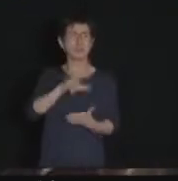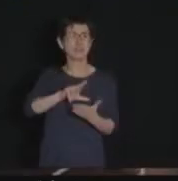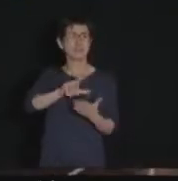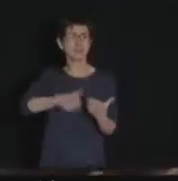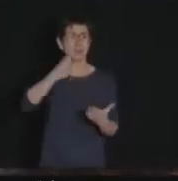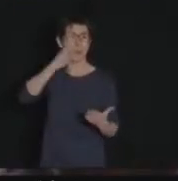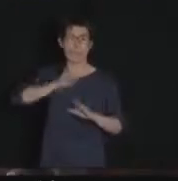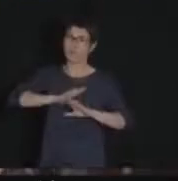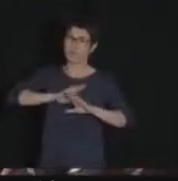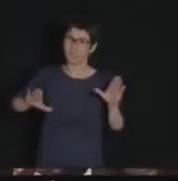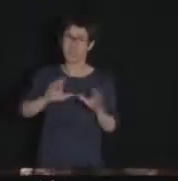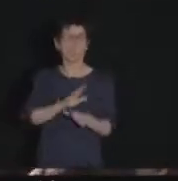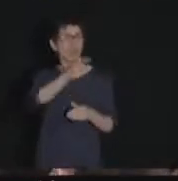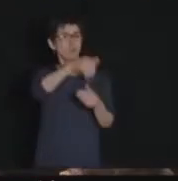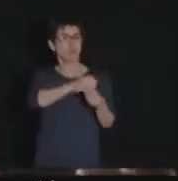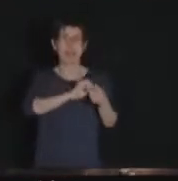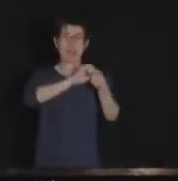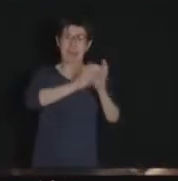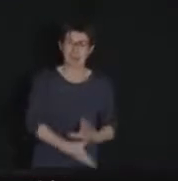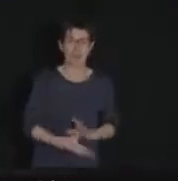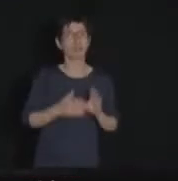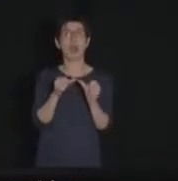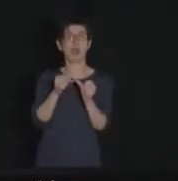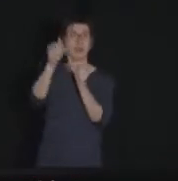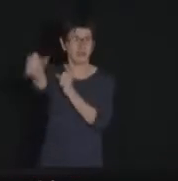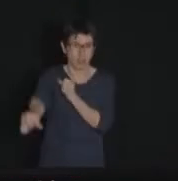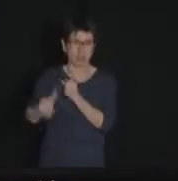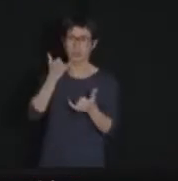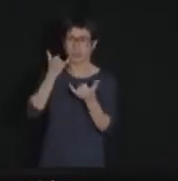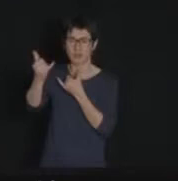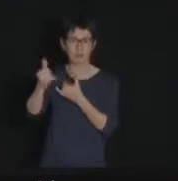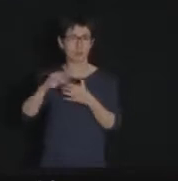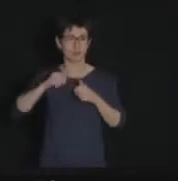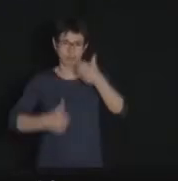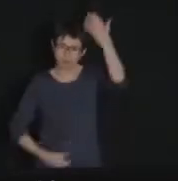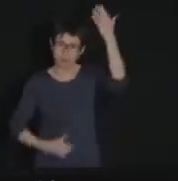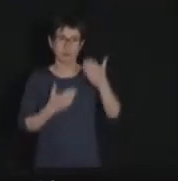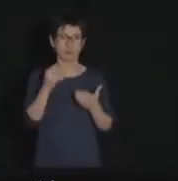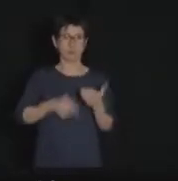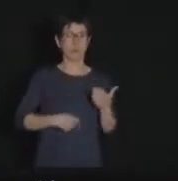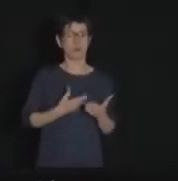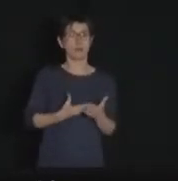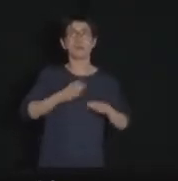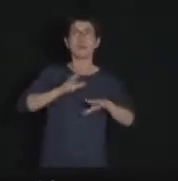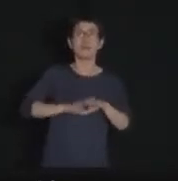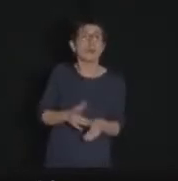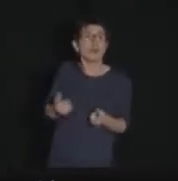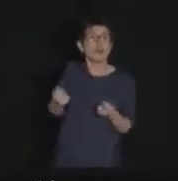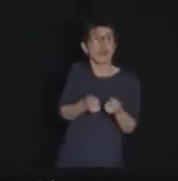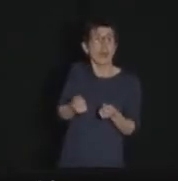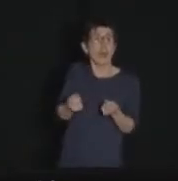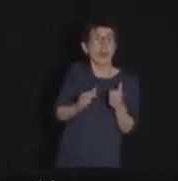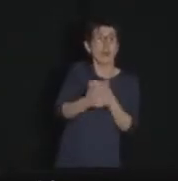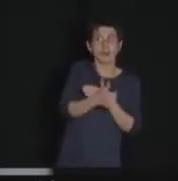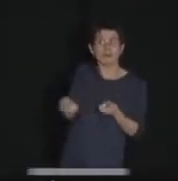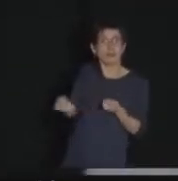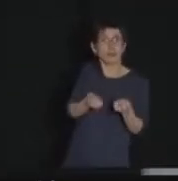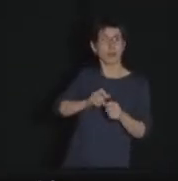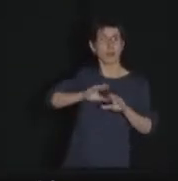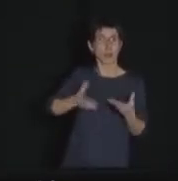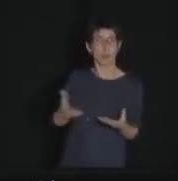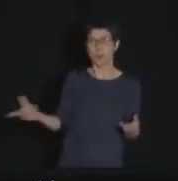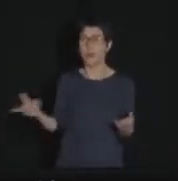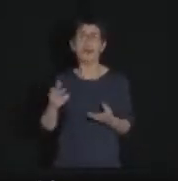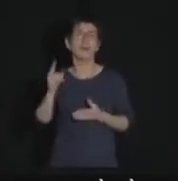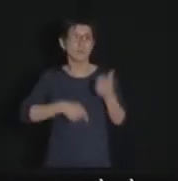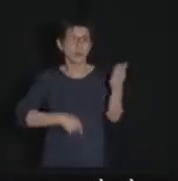dit ceci est dématérialisé, cela est dématérialisé. Et plein de gens sont là ne sachant que faire, parce qu'ils ne savent pas eux-mêmes comment on fait fonctionner tout ça. Il